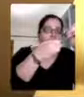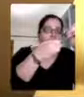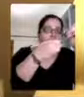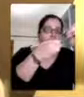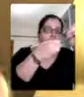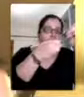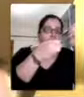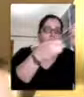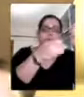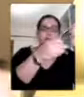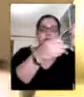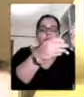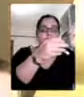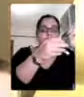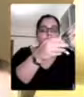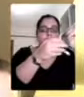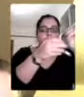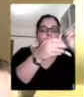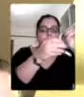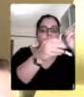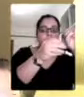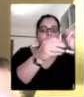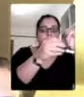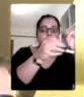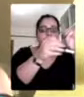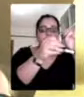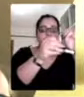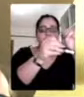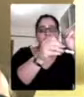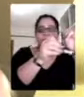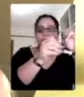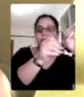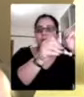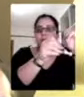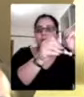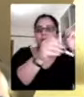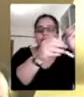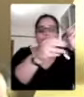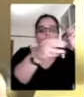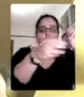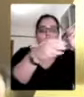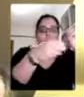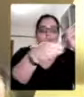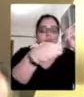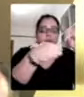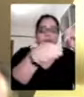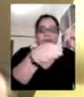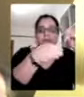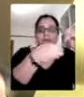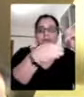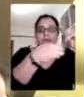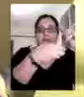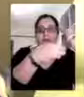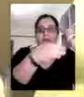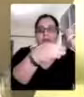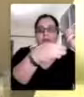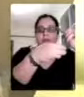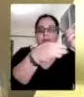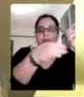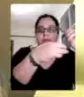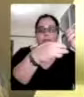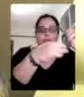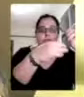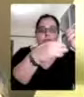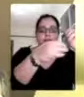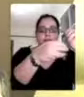açıkta gösterebilirim de aslında. Ben bir de artık gerek şey deyin, önlem deyin, gerekse tembellik deyin. Ben şeyin içerisine